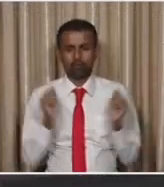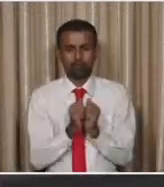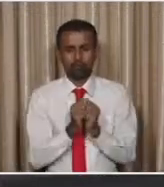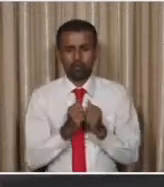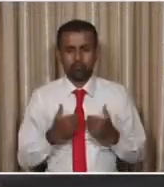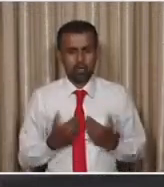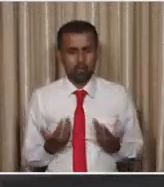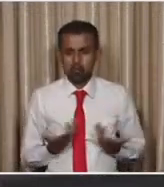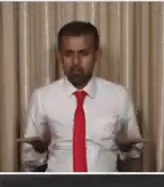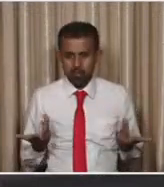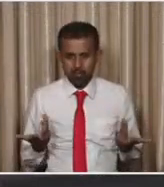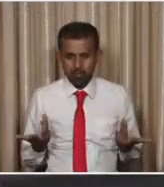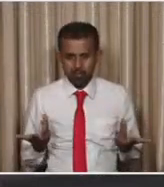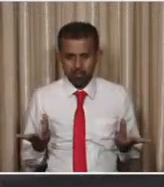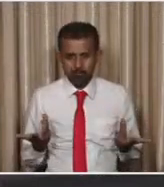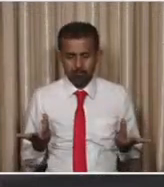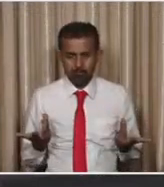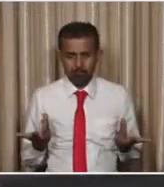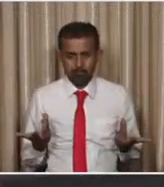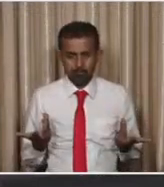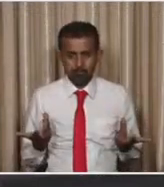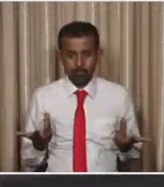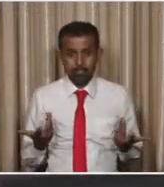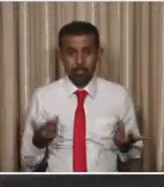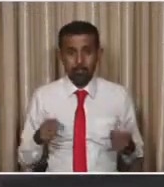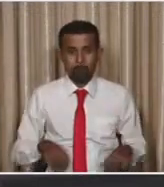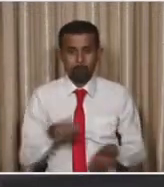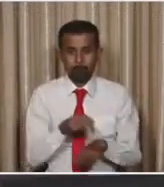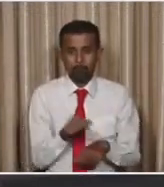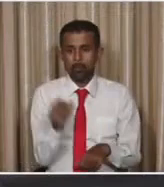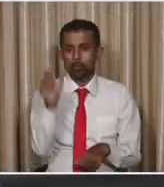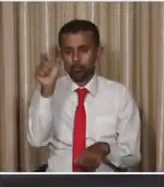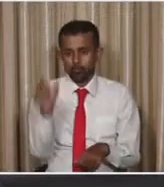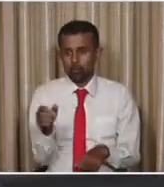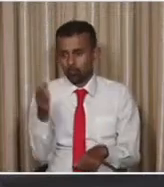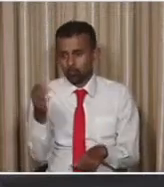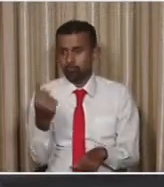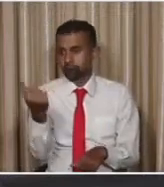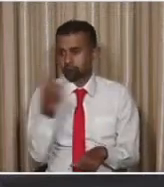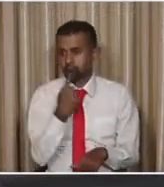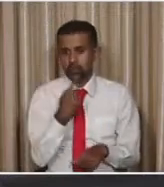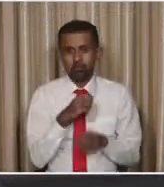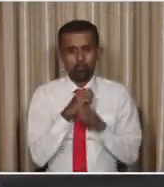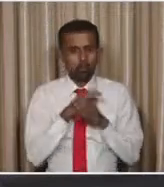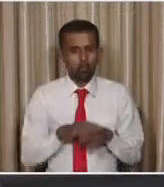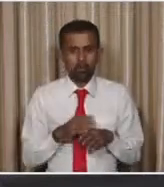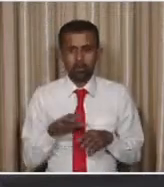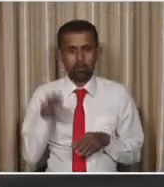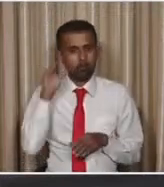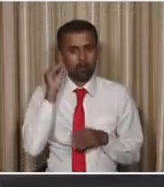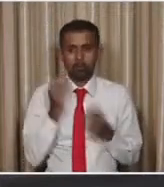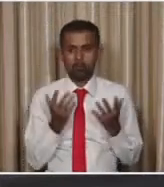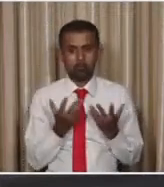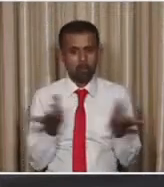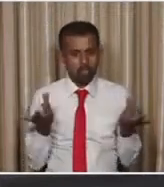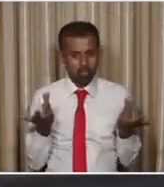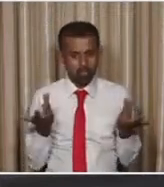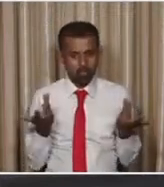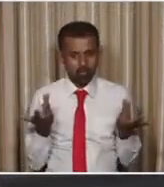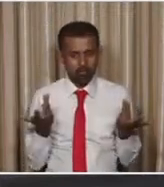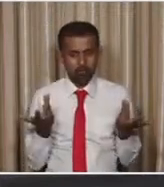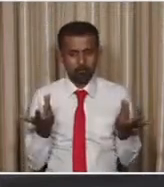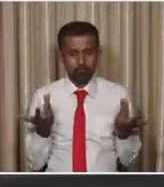මට හැකියාවක් නැත. එම නිසා මේ මොහොතේ ඔබතුමාගේ නියෝගය මට පිළිගන්න බැහැ. මෙන්න මේක